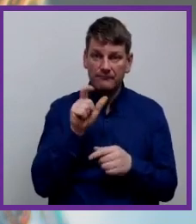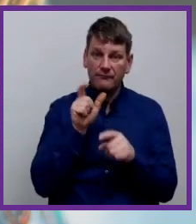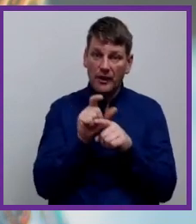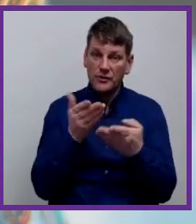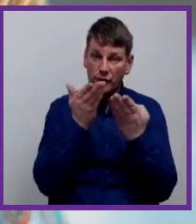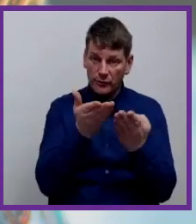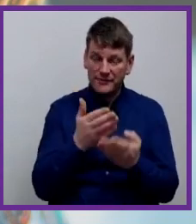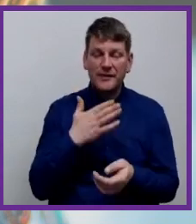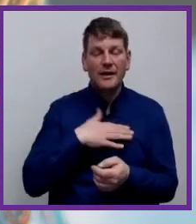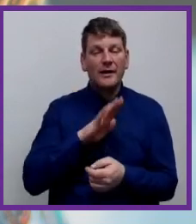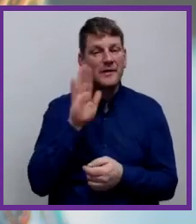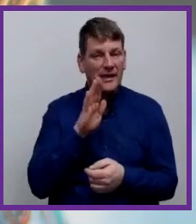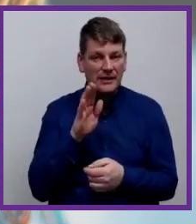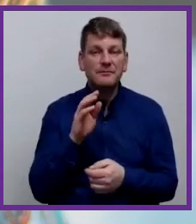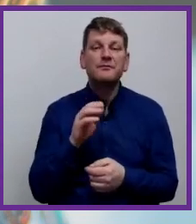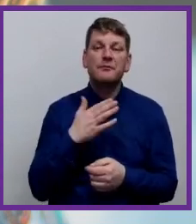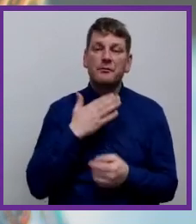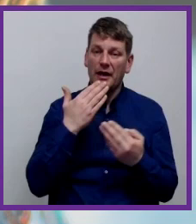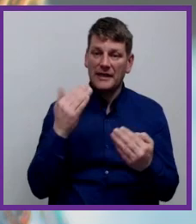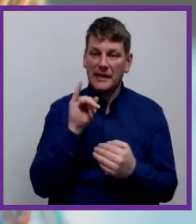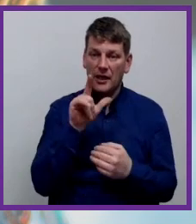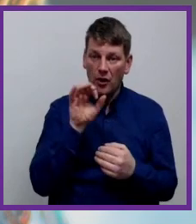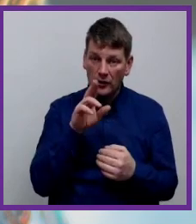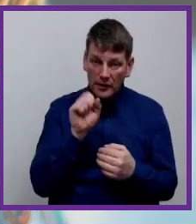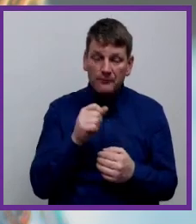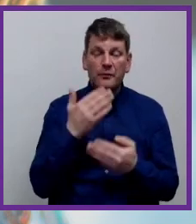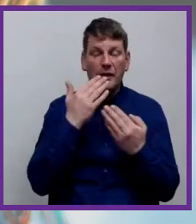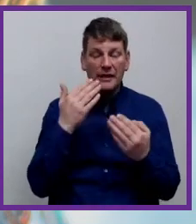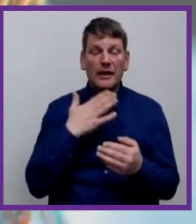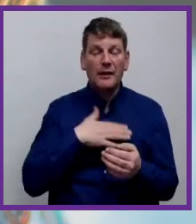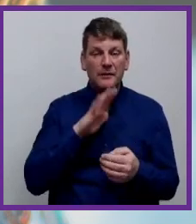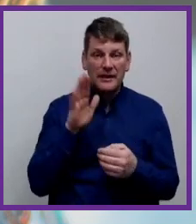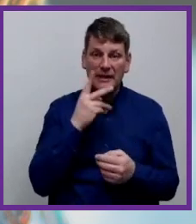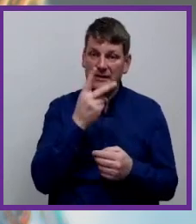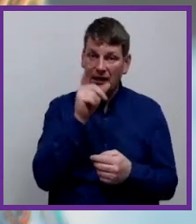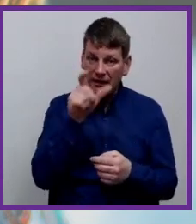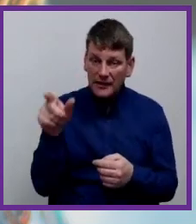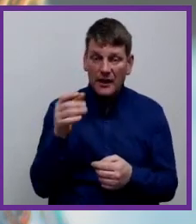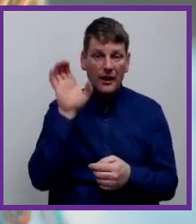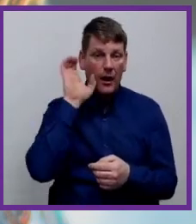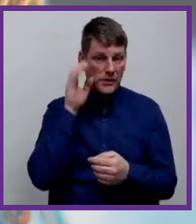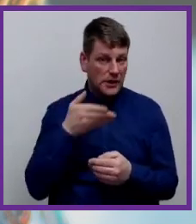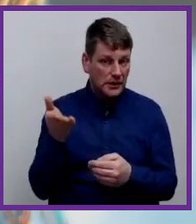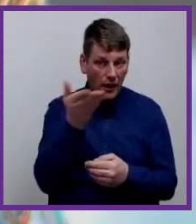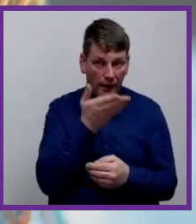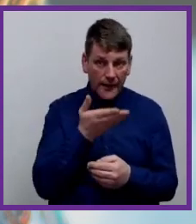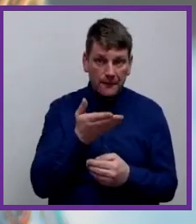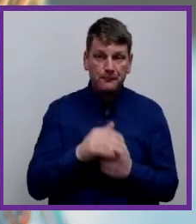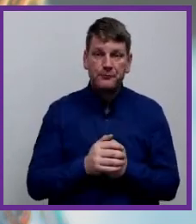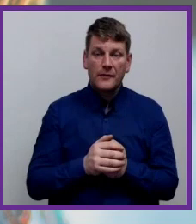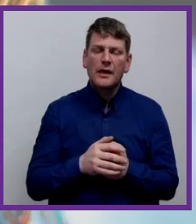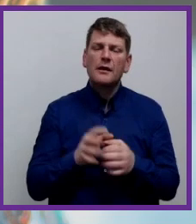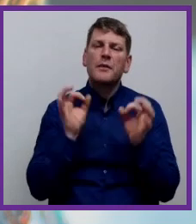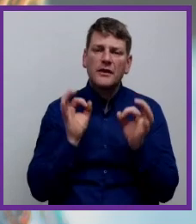labdien, paldies, Ilona. Labdien, diskusijas dalībnieki, labdien, skatītāji, klausītāji. Jā,